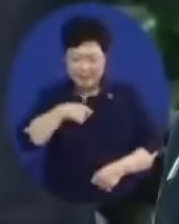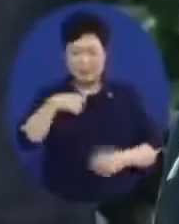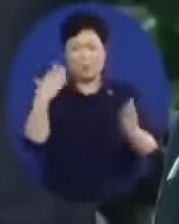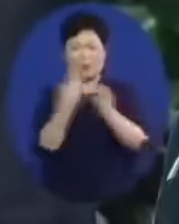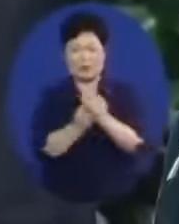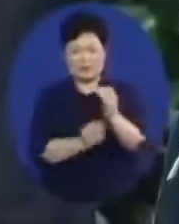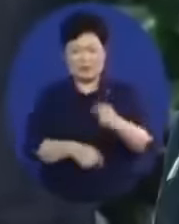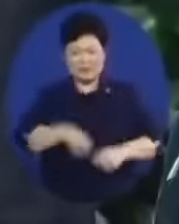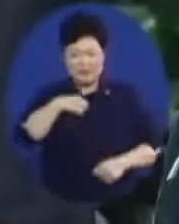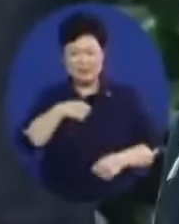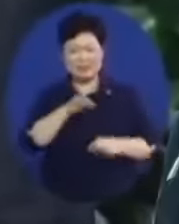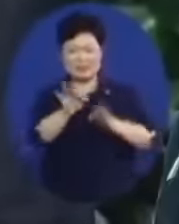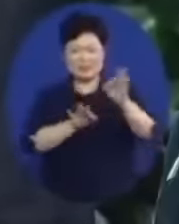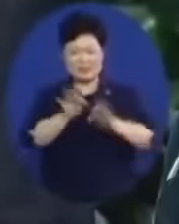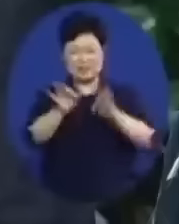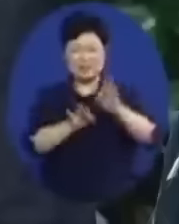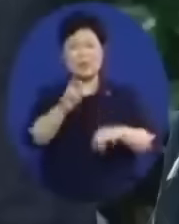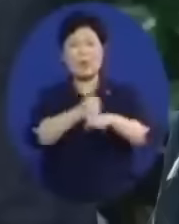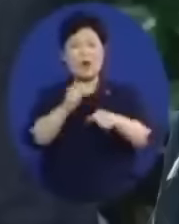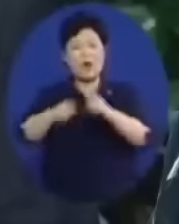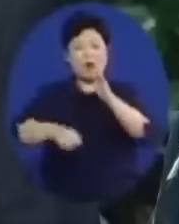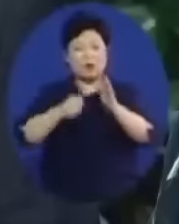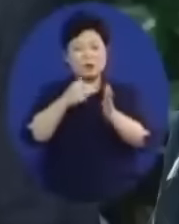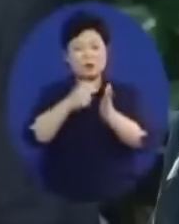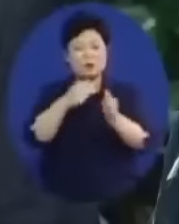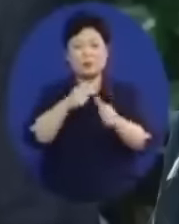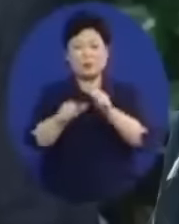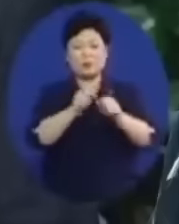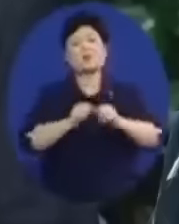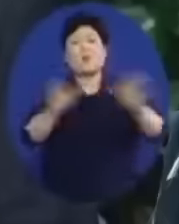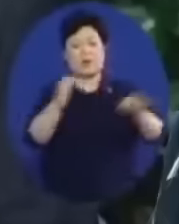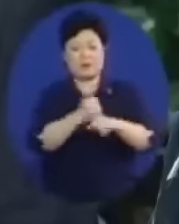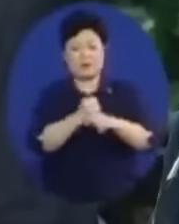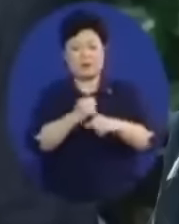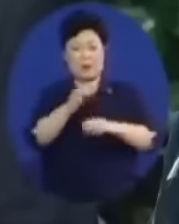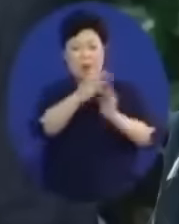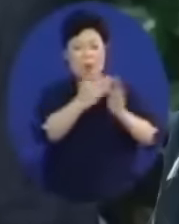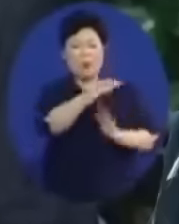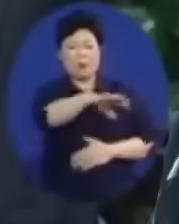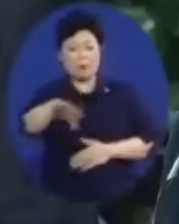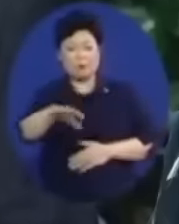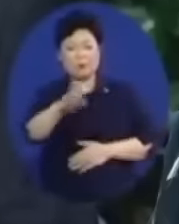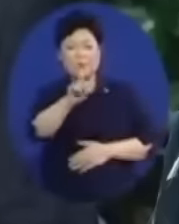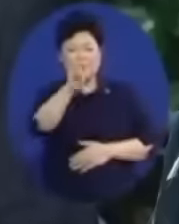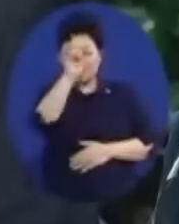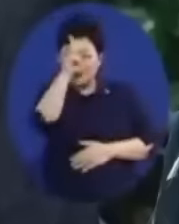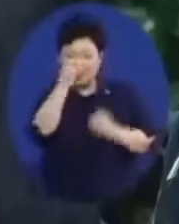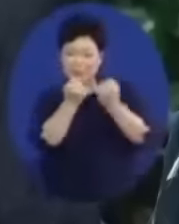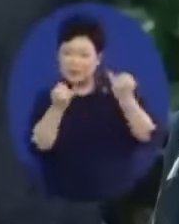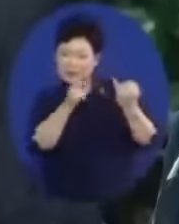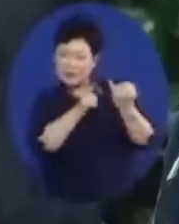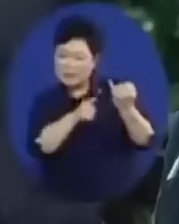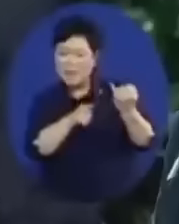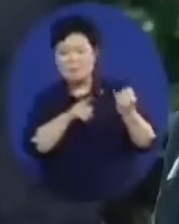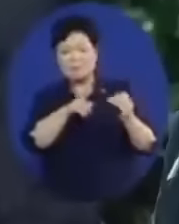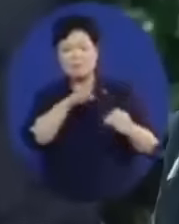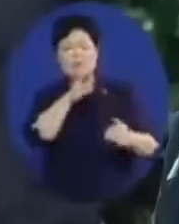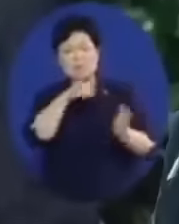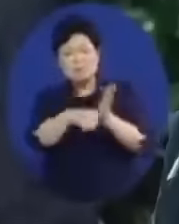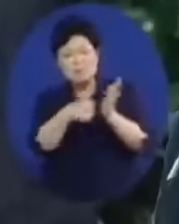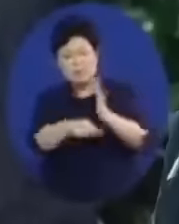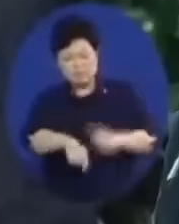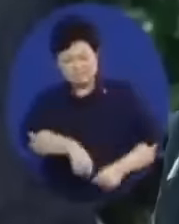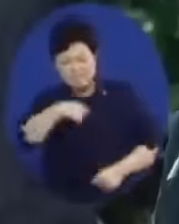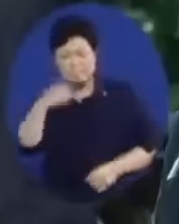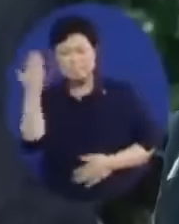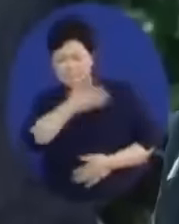정직한 장사꾼으로 소문이 났습니다. 온 동네에 박수미 자매의 물건은 정직한 물건이다,